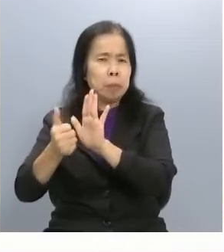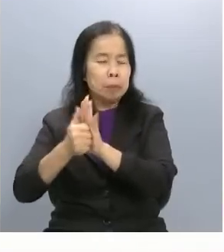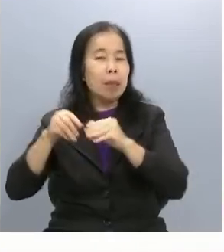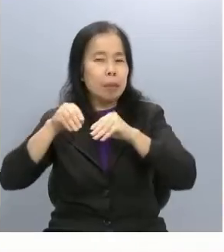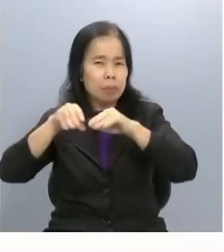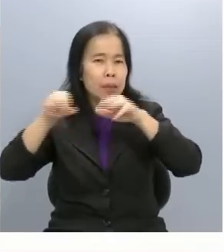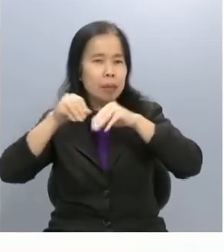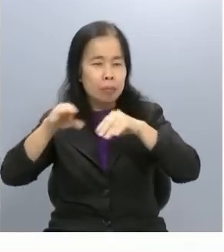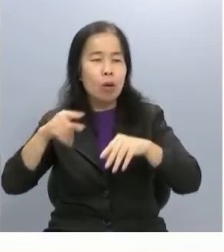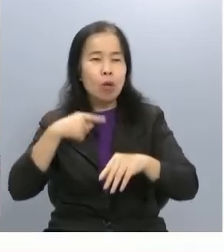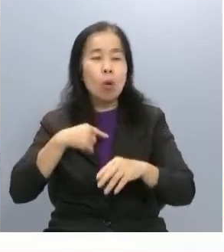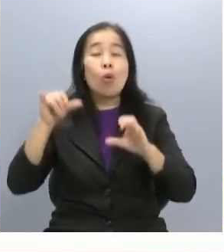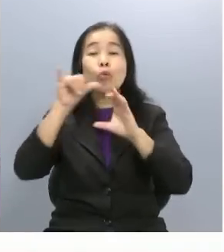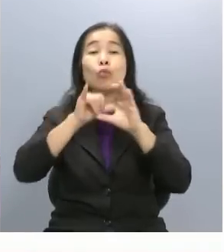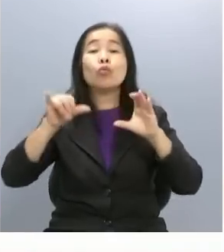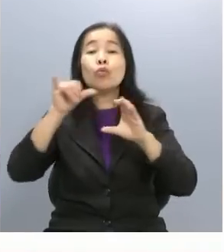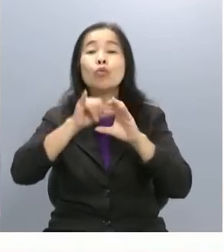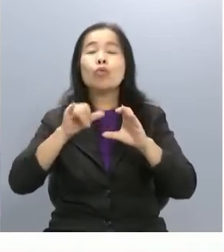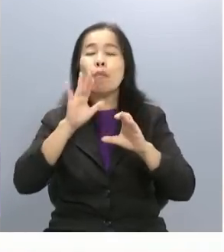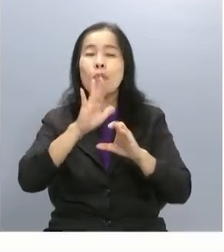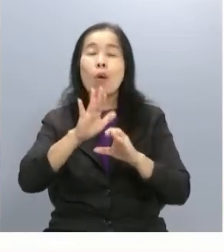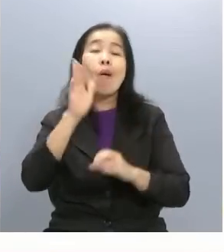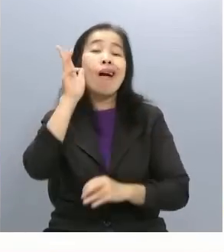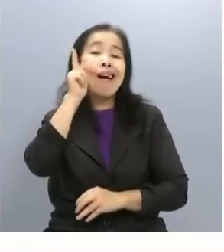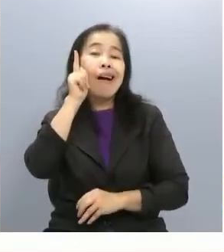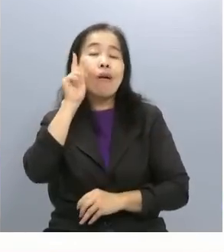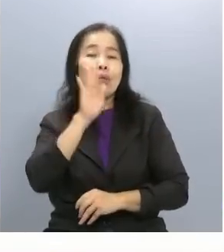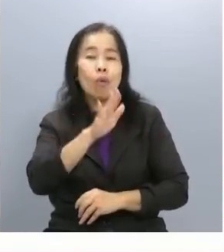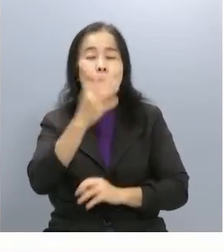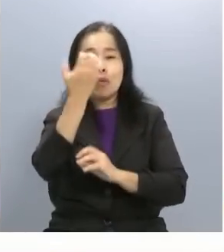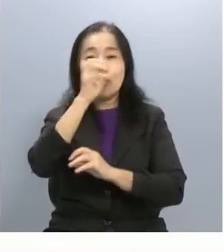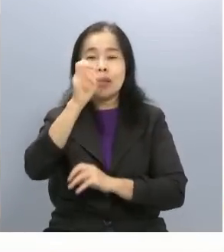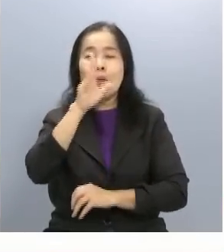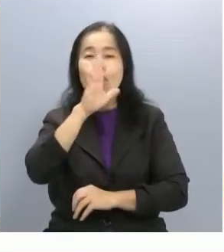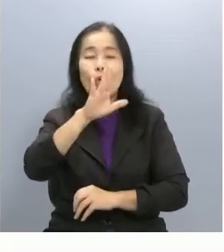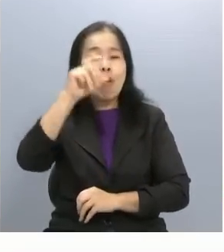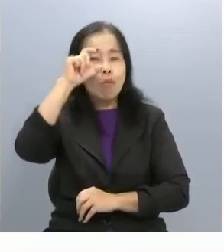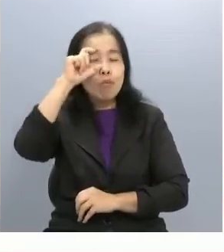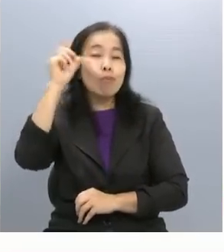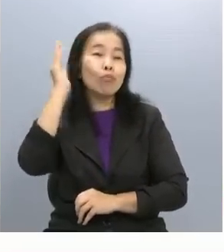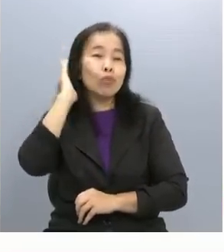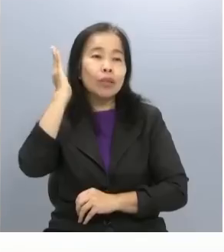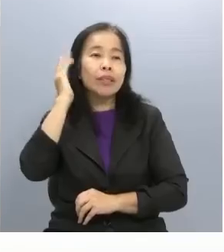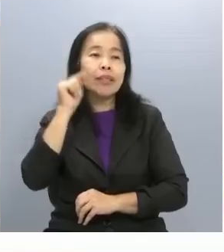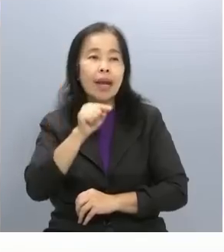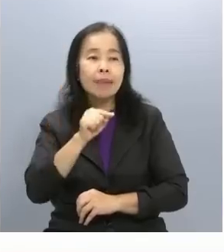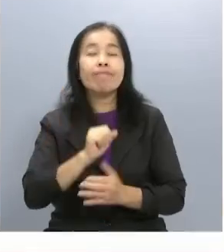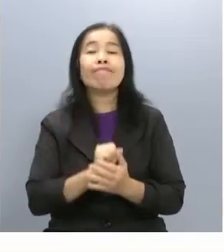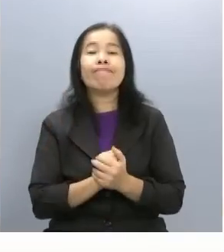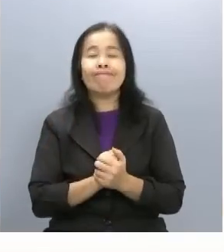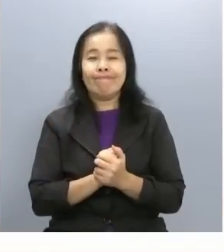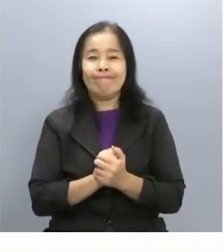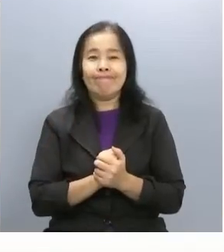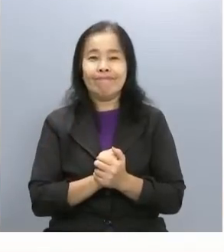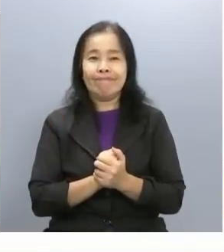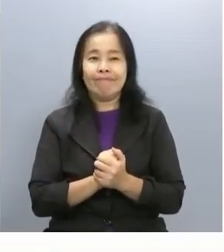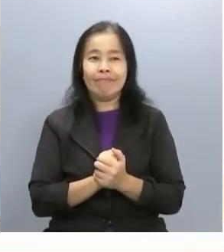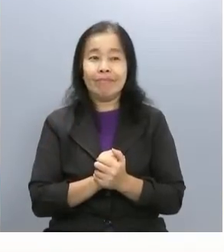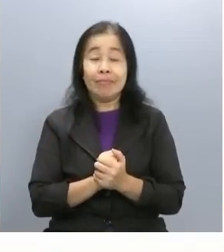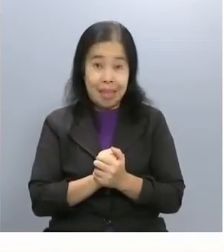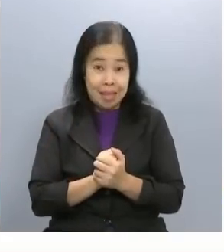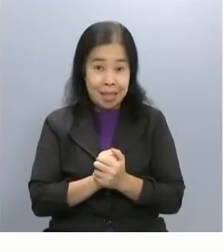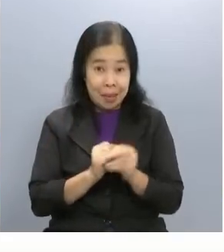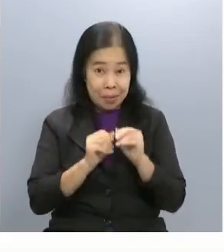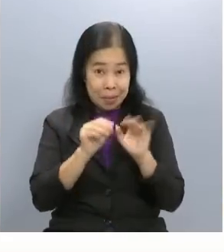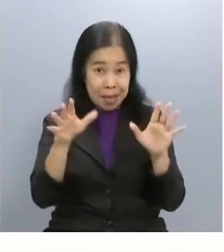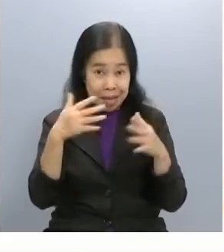อง YouTube นะครับกรรมการข่าวคุยนอกจ อ ของคุณจรยุทธสุทัศน์จินดากรรมการข่าวครับ เขาบอกรายการข้างหน้าเขาบอกก